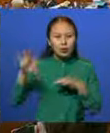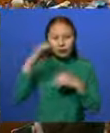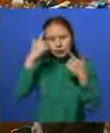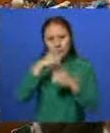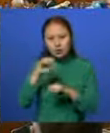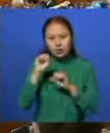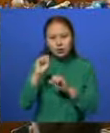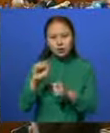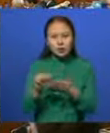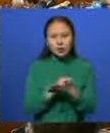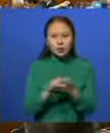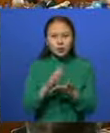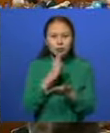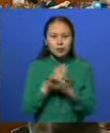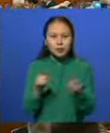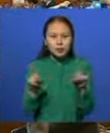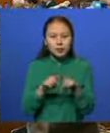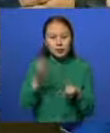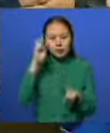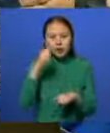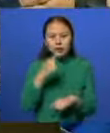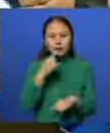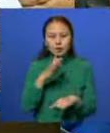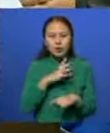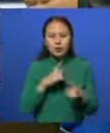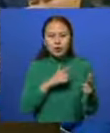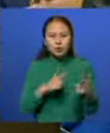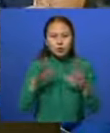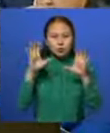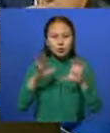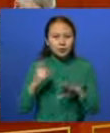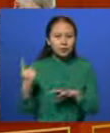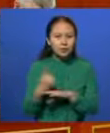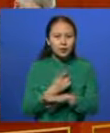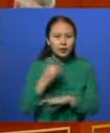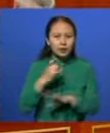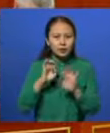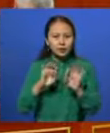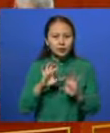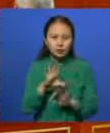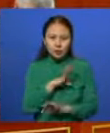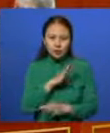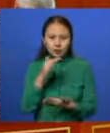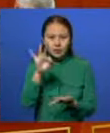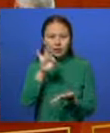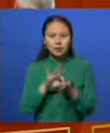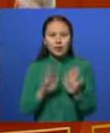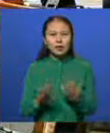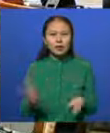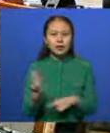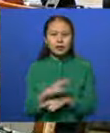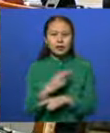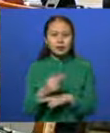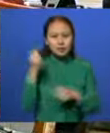қорғау туралы құжат бар. Бұл тұтастай мемлекеттік тілде әзірленген алғашқы заң жобасы екенін айтып өткеніміз жөн. Оның мақсаты